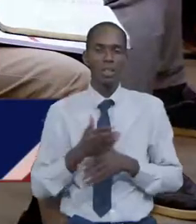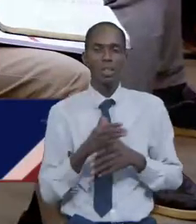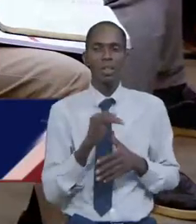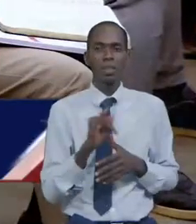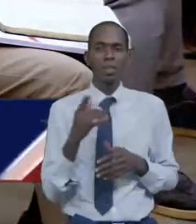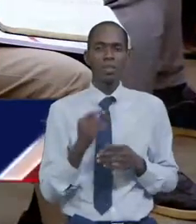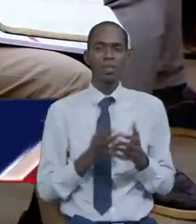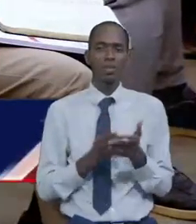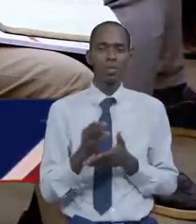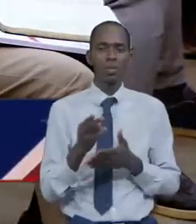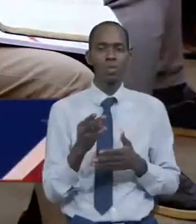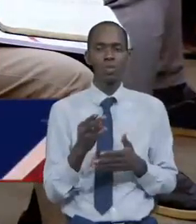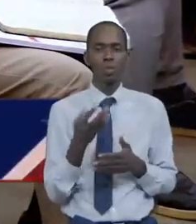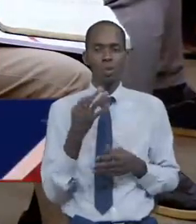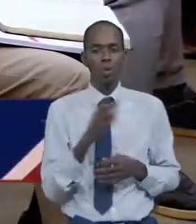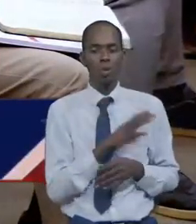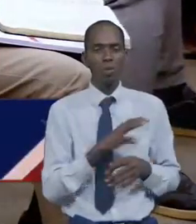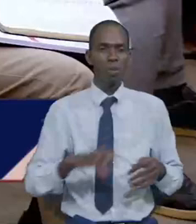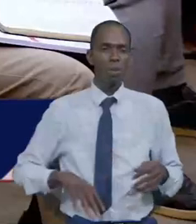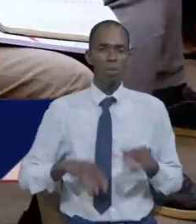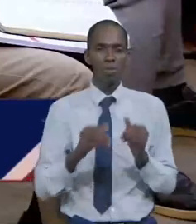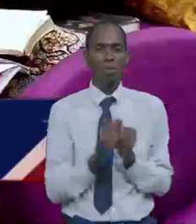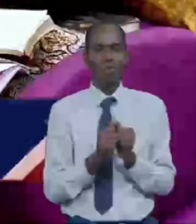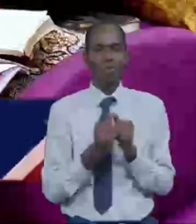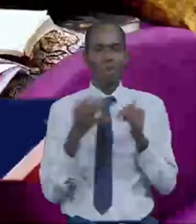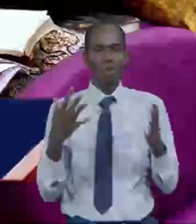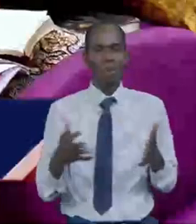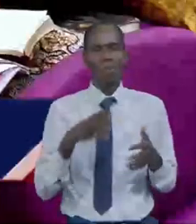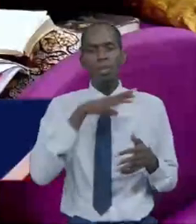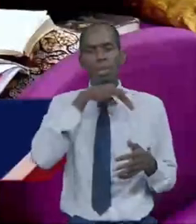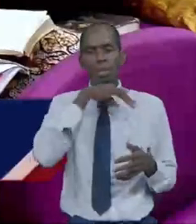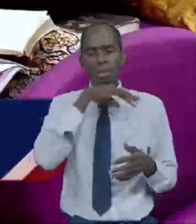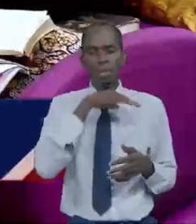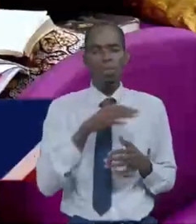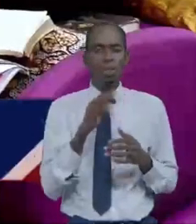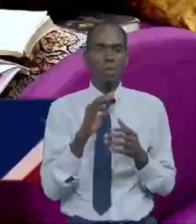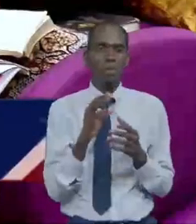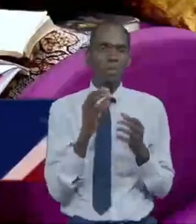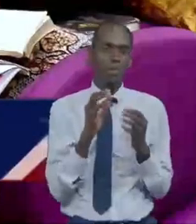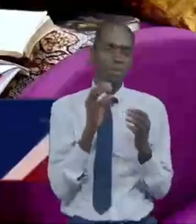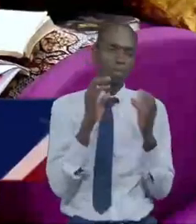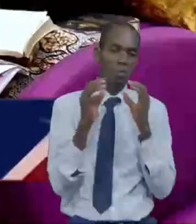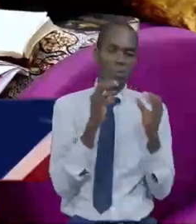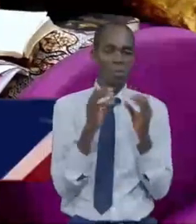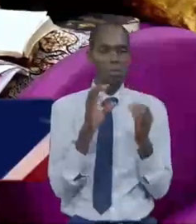la vérité de Christ sans une conversation corrompue.